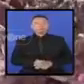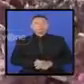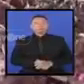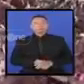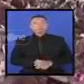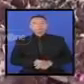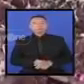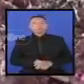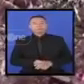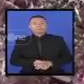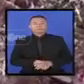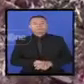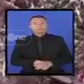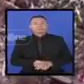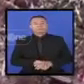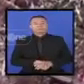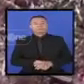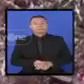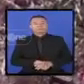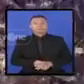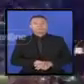Jakarta, tim TV One mengabarkan. Dia bilang, kenapa bang kok pulang gitu.